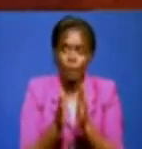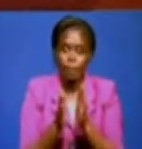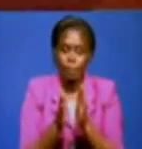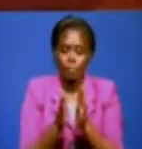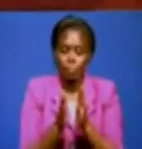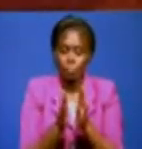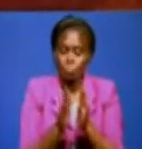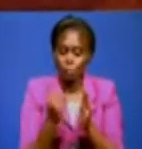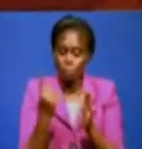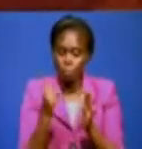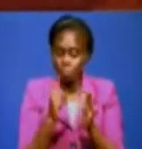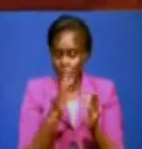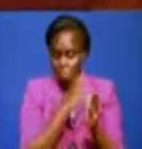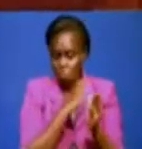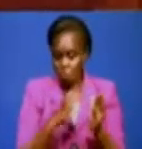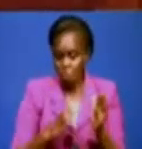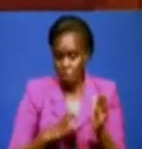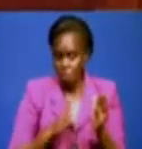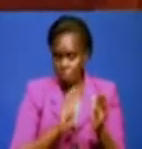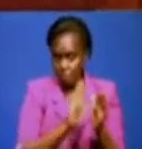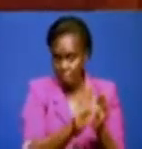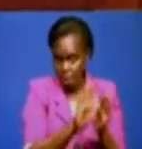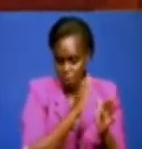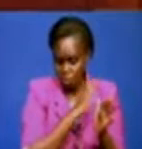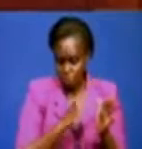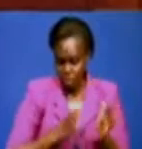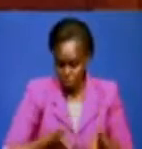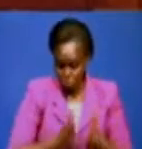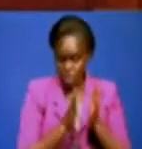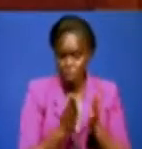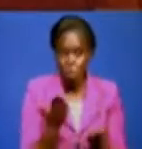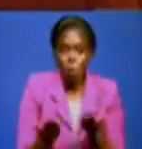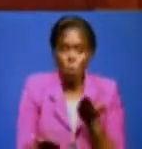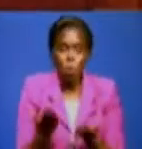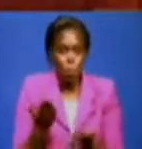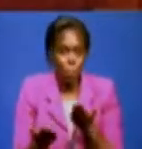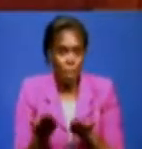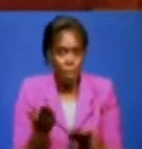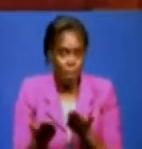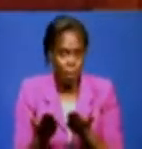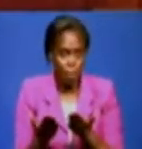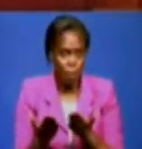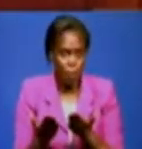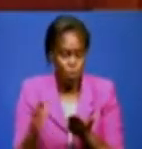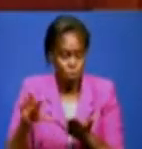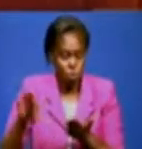kamati ya bunge zima, ama sivyo tuweze kuchagua kamati